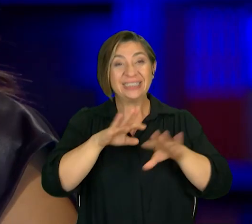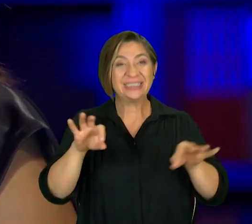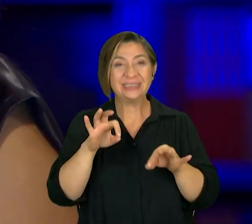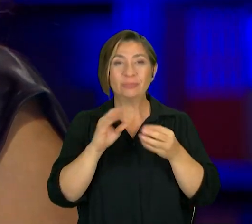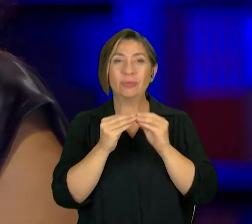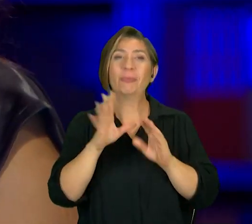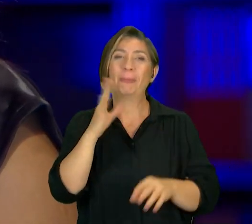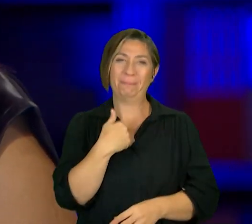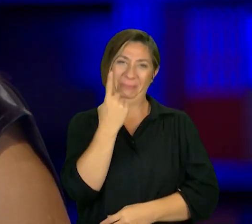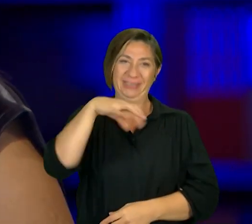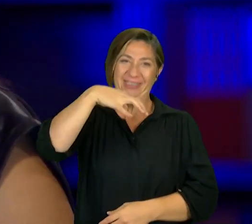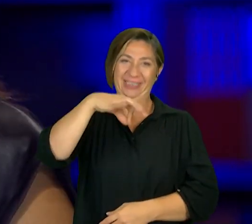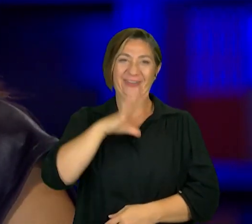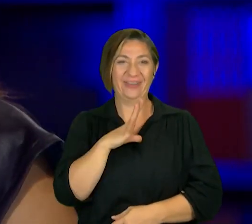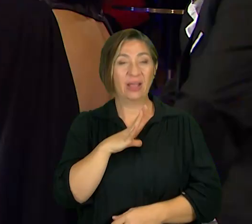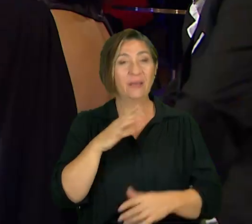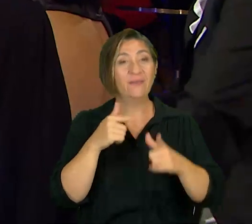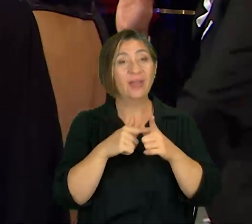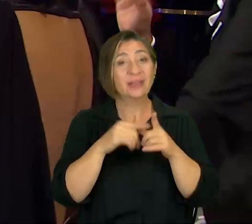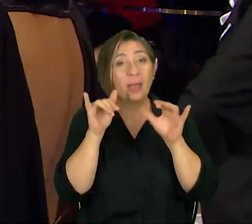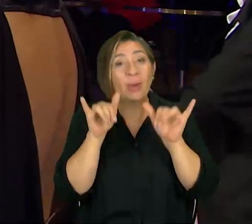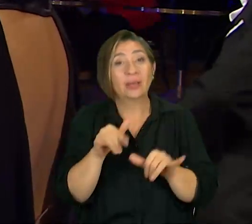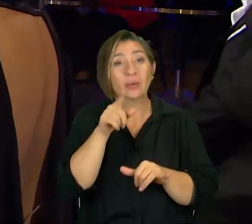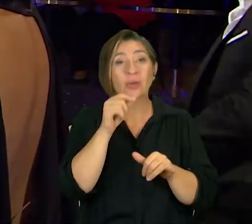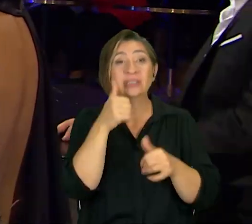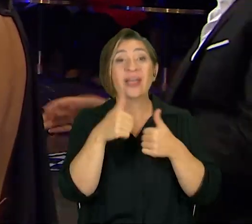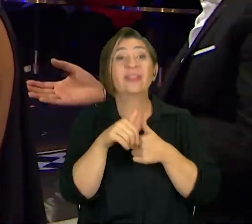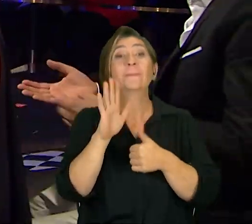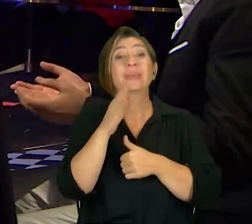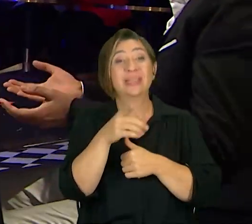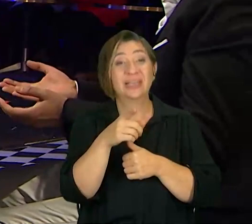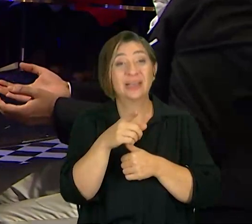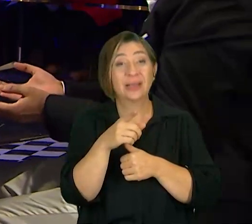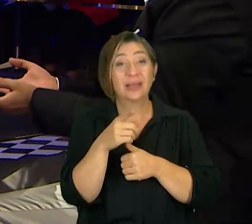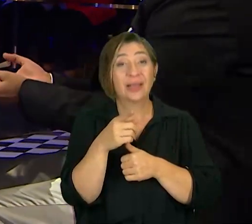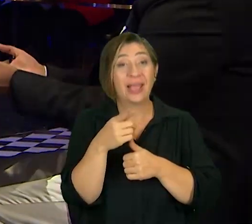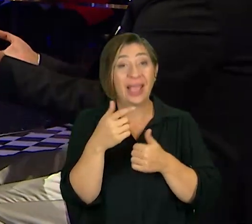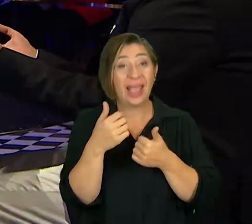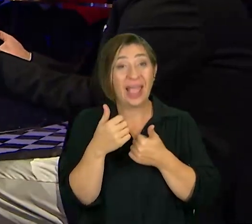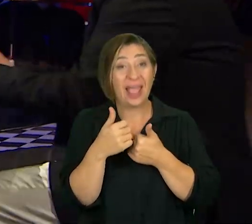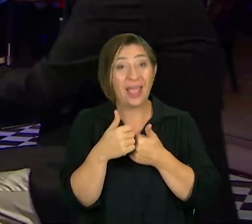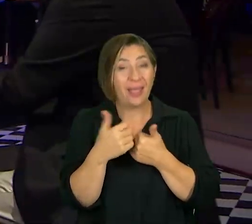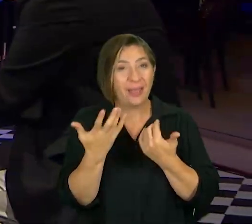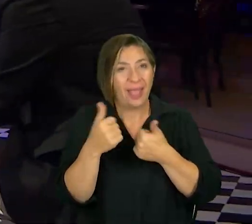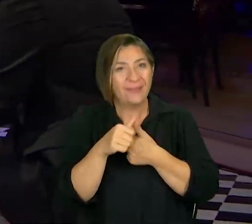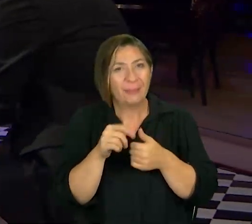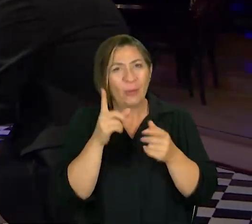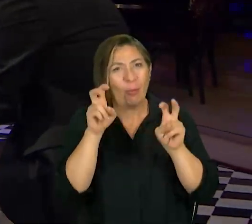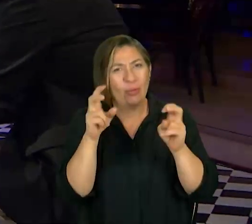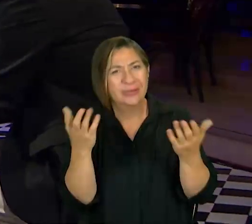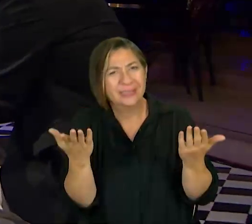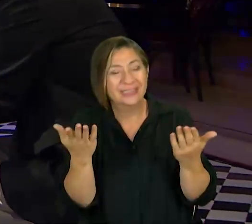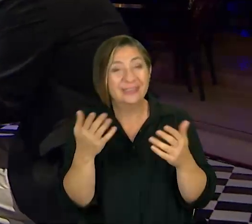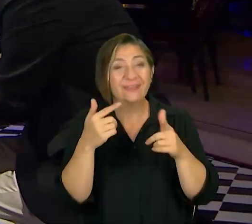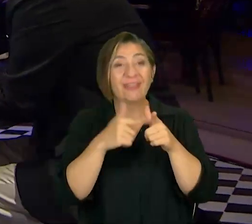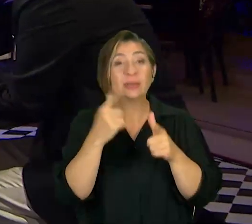sorun yok işte. Bir tane var. Bir şey söyleyeceğim. Ferda da hep aynı. O hiç evlenmedi. Hiç evlenmiyor. Evlenmedi ne ya? Direkt verdim konu niye evlenmiş? Yani ay